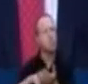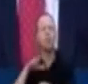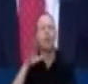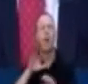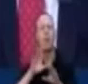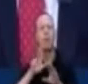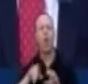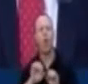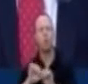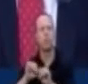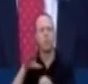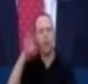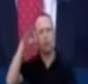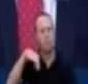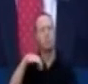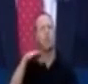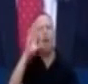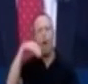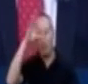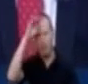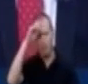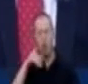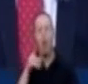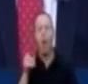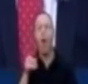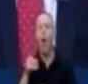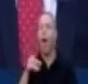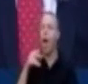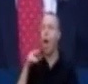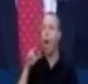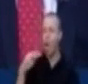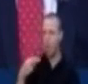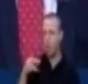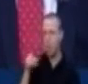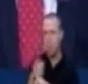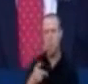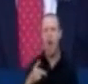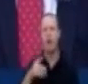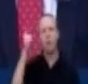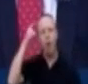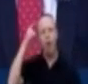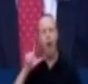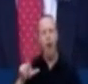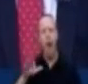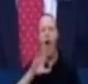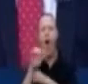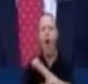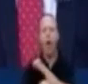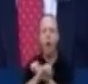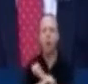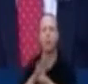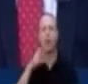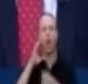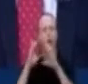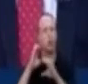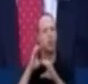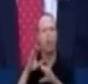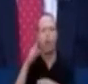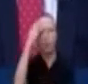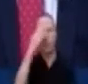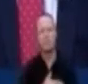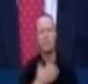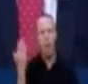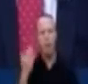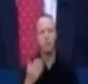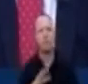טוב, אני, הוא בעט בראש לך ולכל האקדמיה ולכל התקשורת ולכל אנשי הסלבס ו...